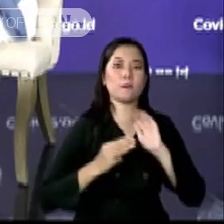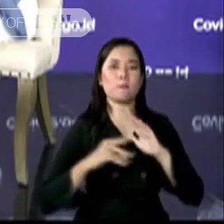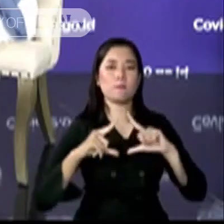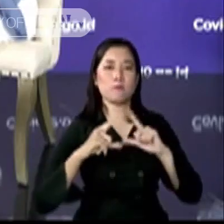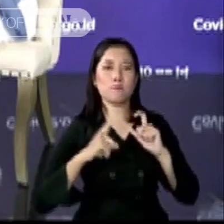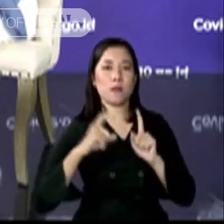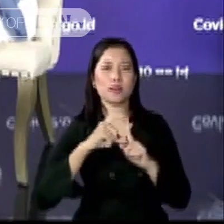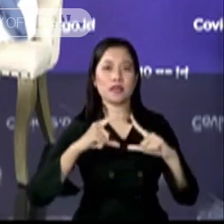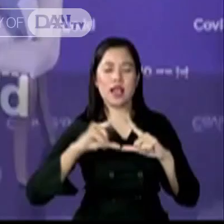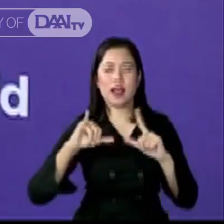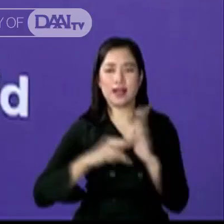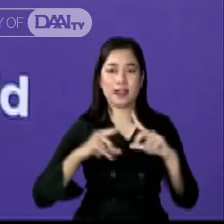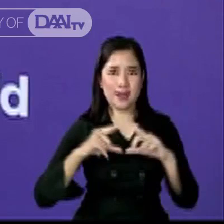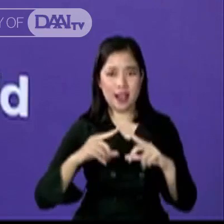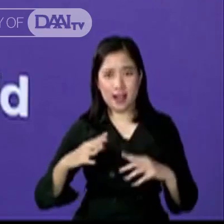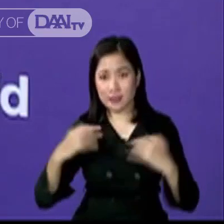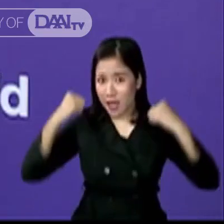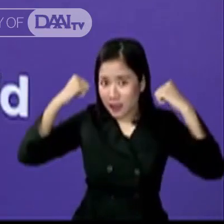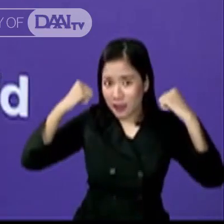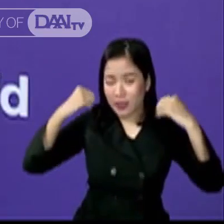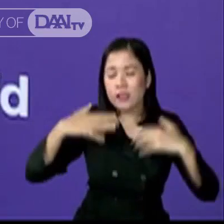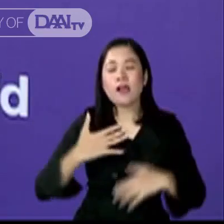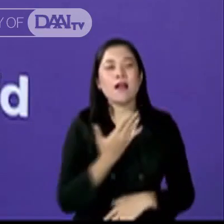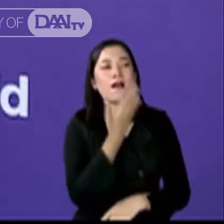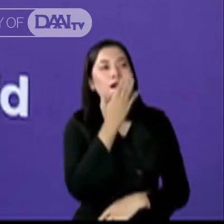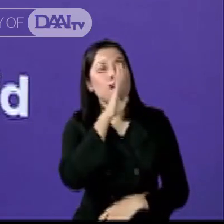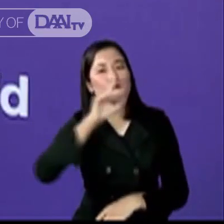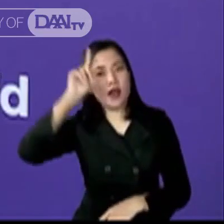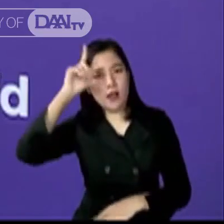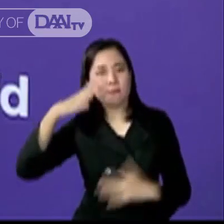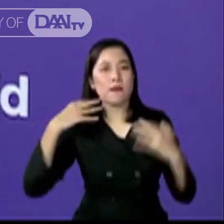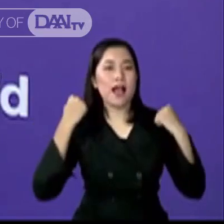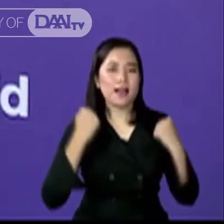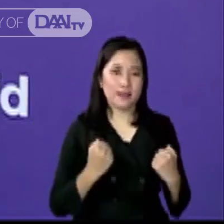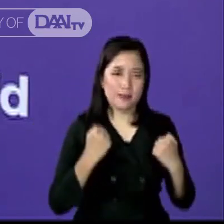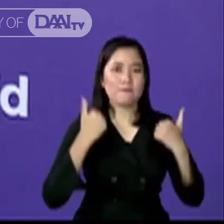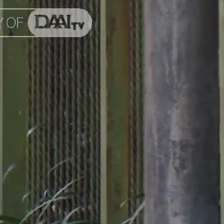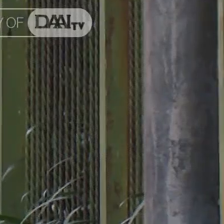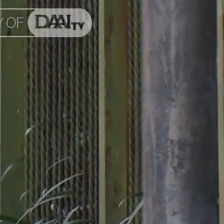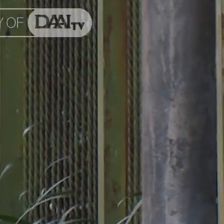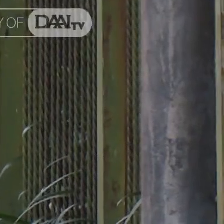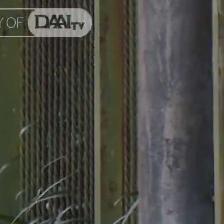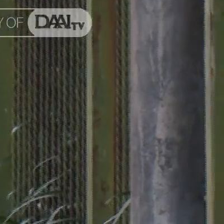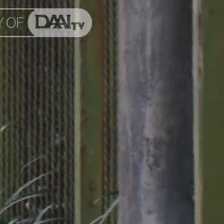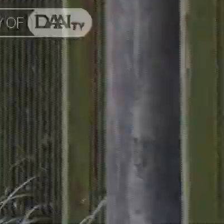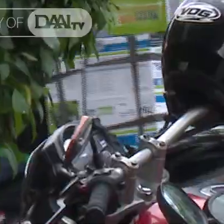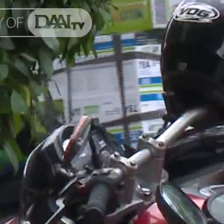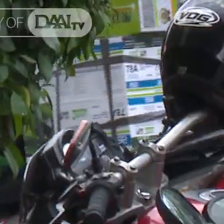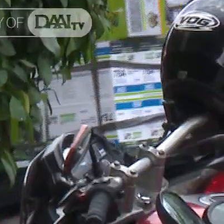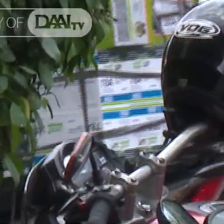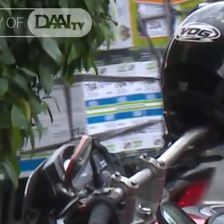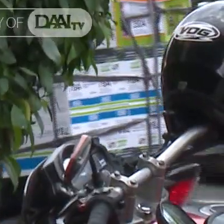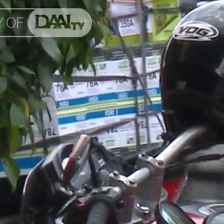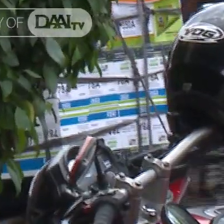Dr. Mas Dalina juga menyatakan untuk mendukung masyarakat disiplin protokol kesehatan dibutuhkan dukungan dari pemerintah. Salah satunya dengan